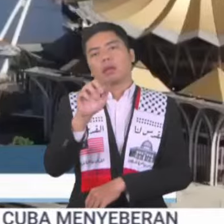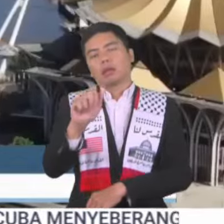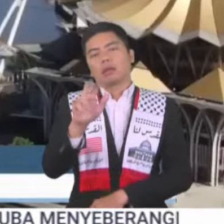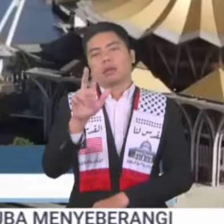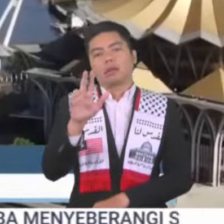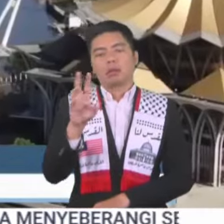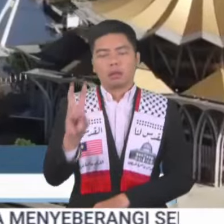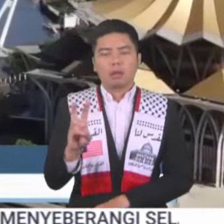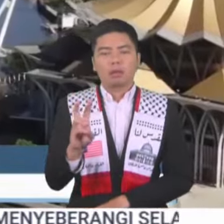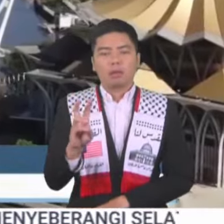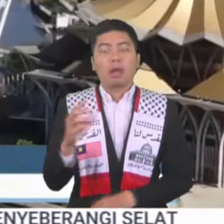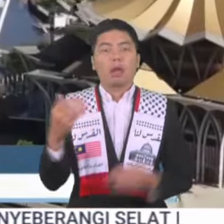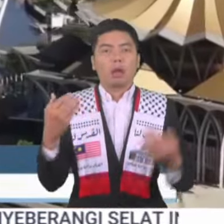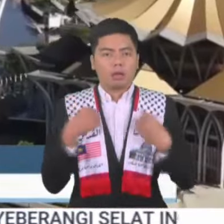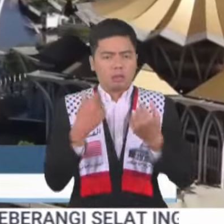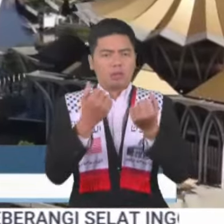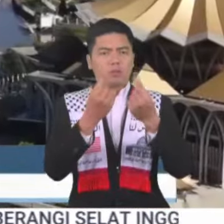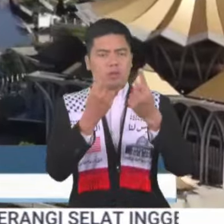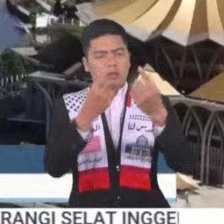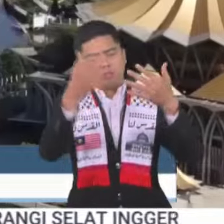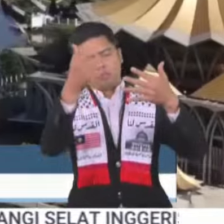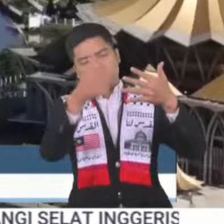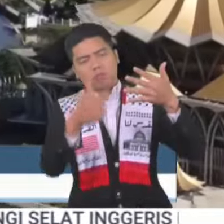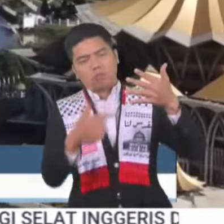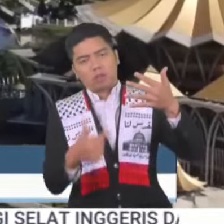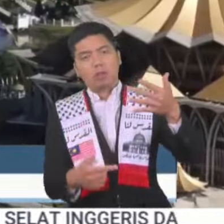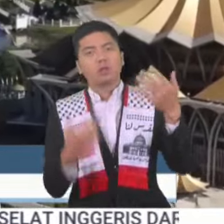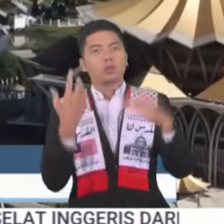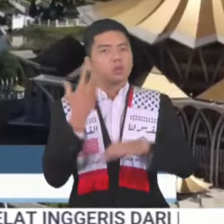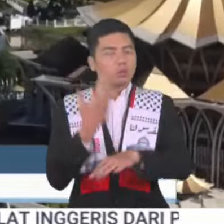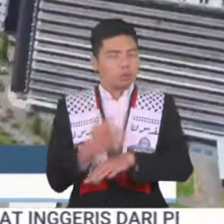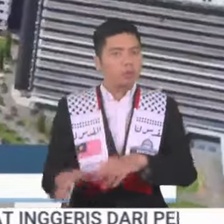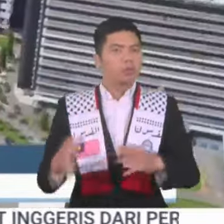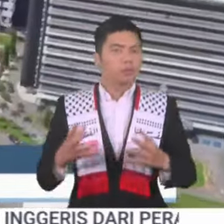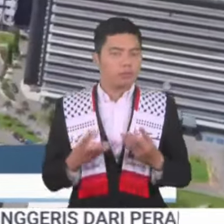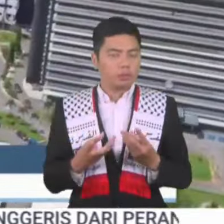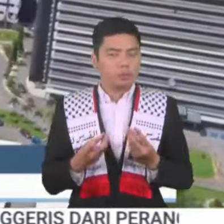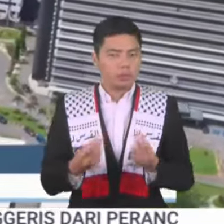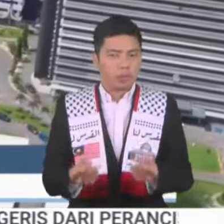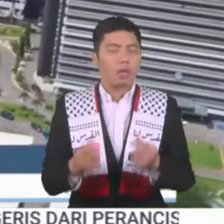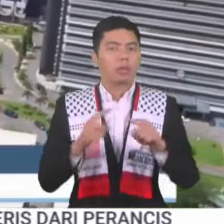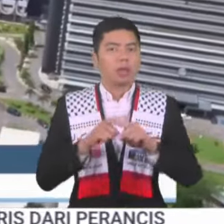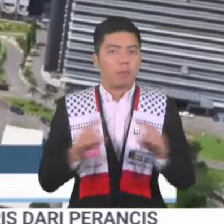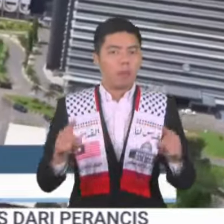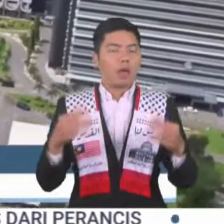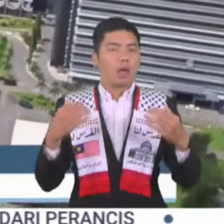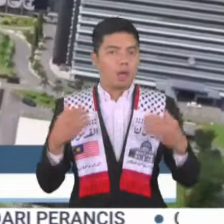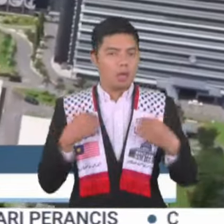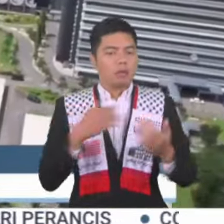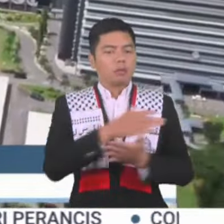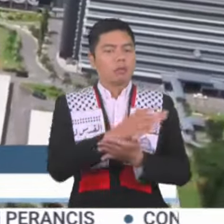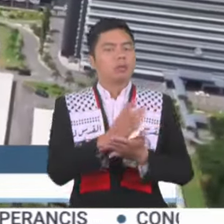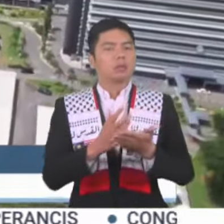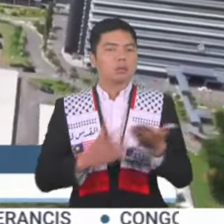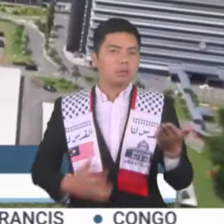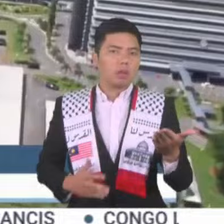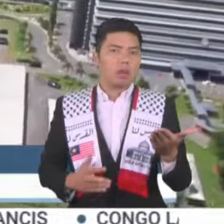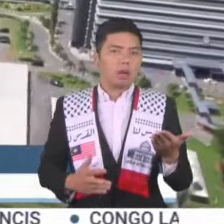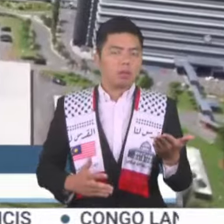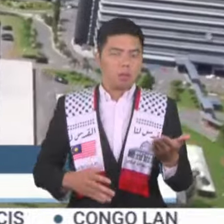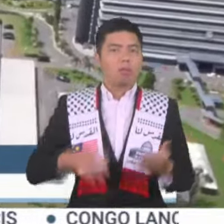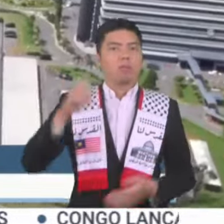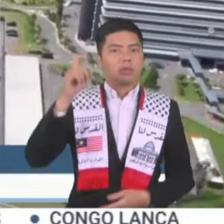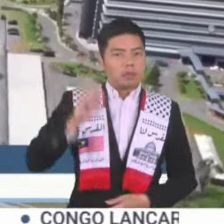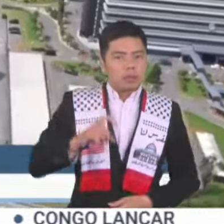MA63. Sebanyak 11 perkara yang telah diselesaikan, tetapi ada lagi yang masih